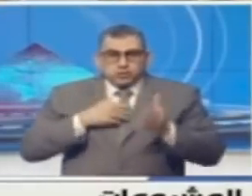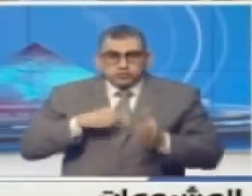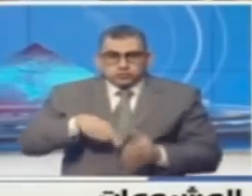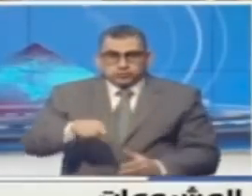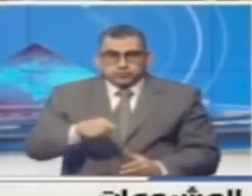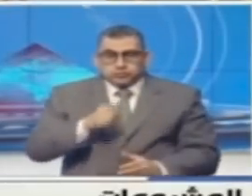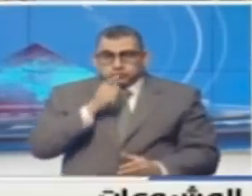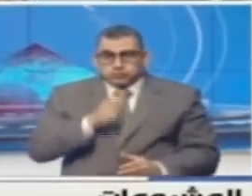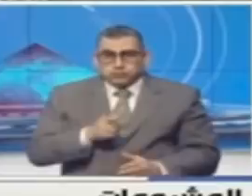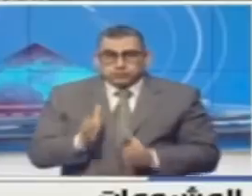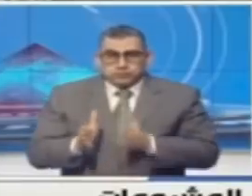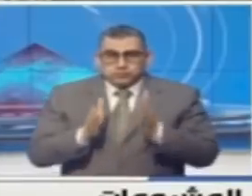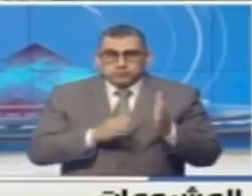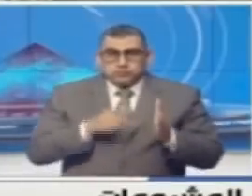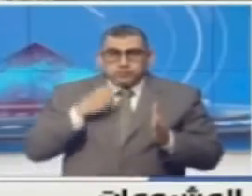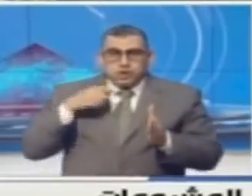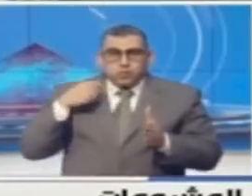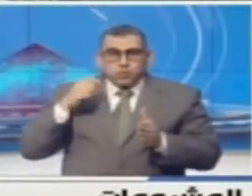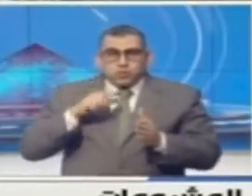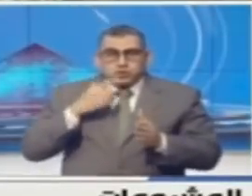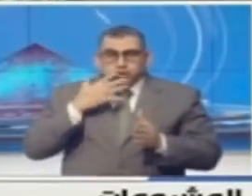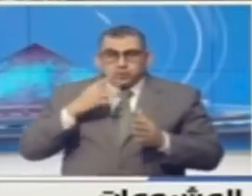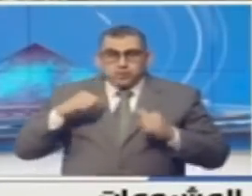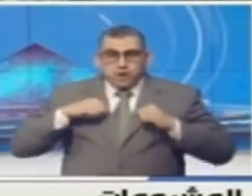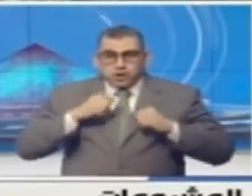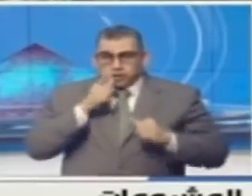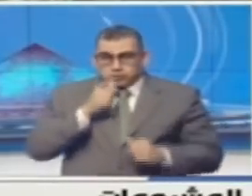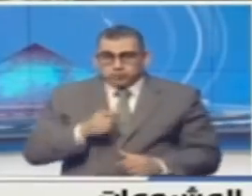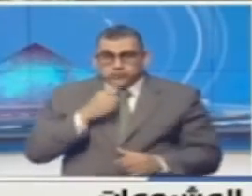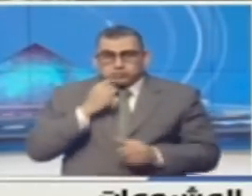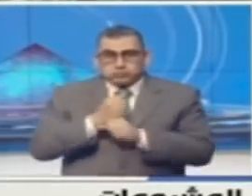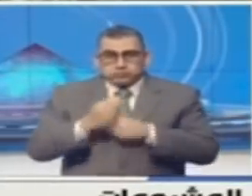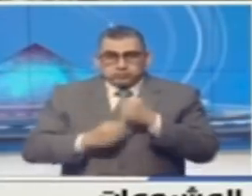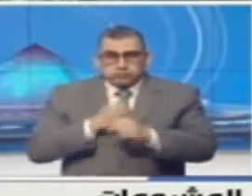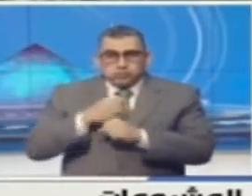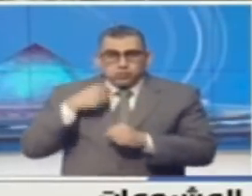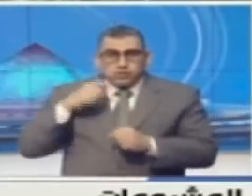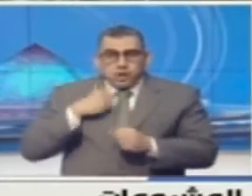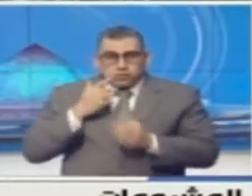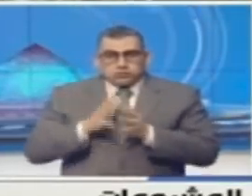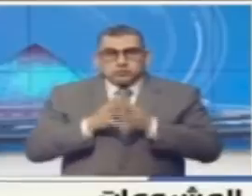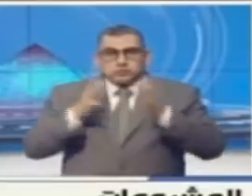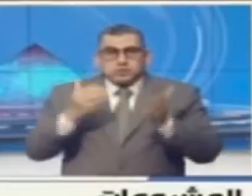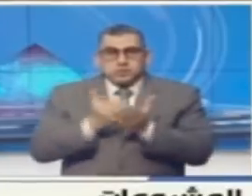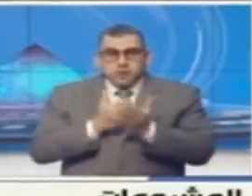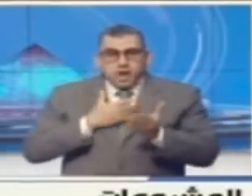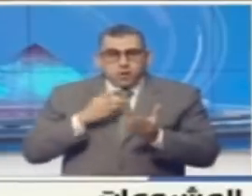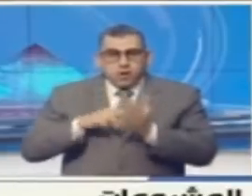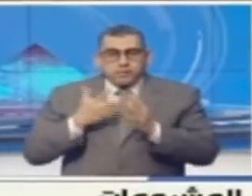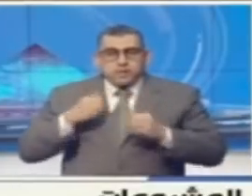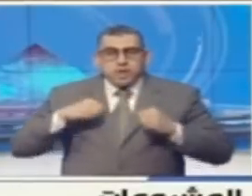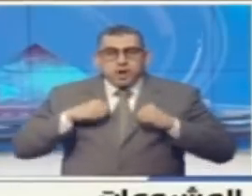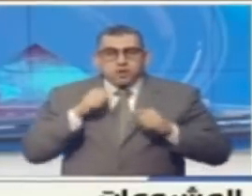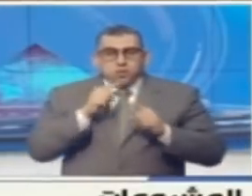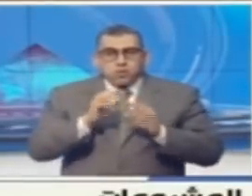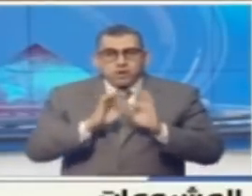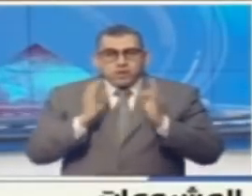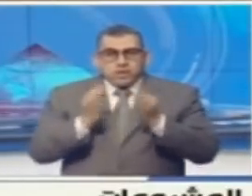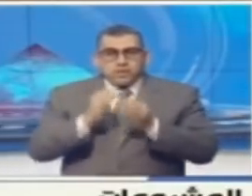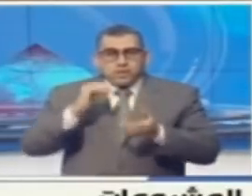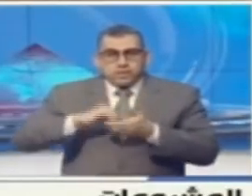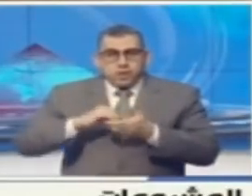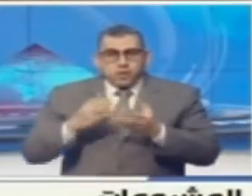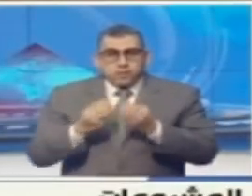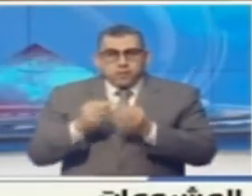المرحلة المقبلة. من جانبه أكد وزير الشباب والرياضة سعي الوزارة لتعظيم الاستثمار في المجال الرياضي